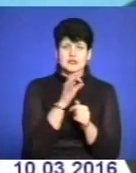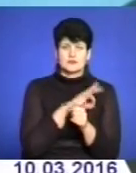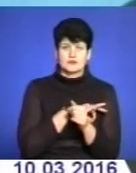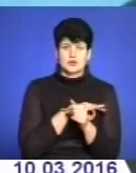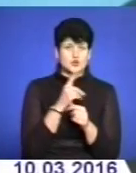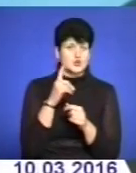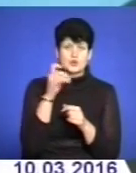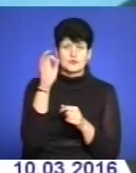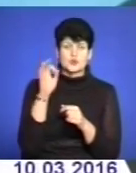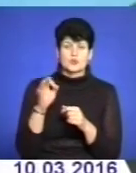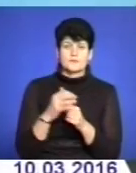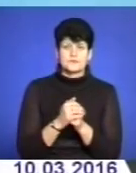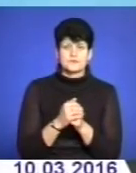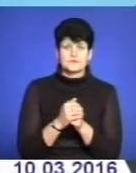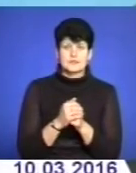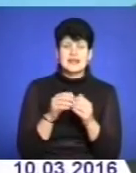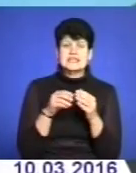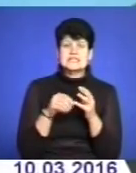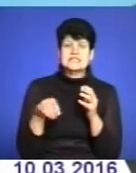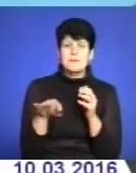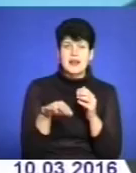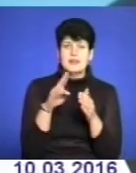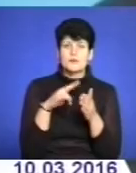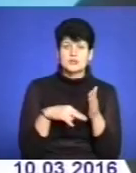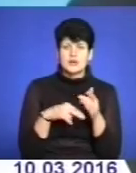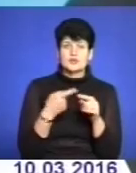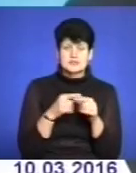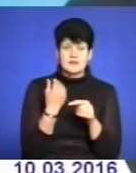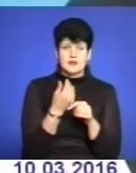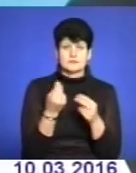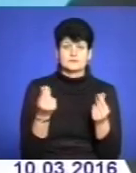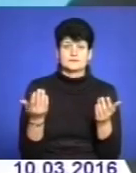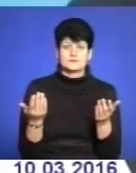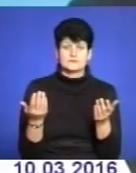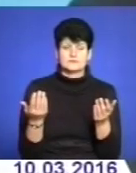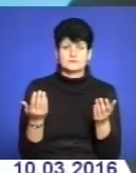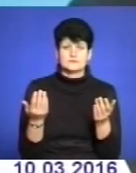100%. Земельний податок – це ваші надходження.